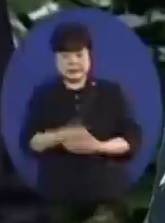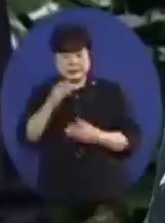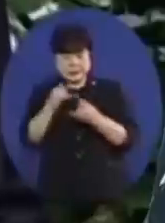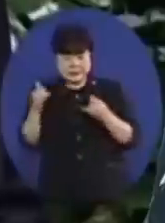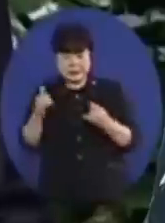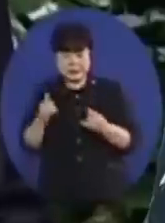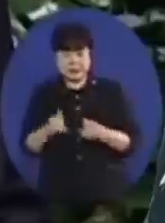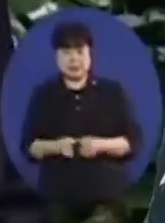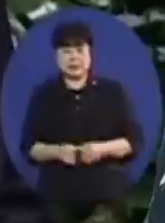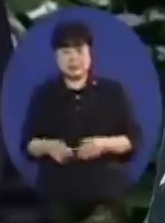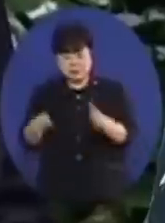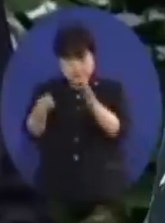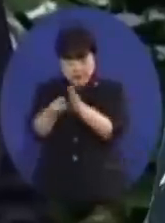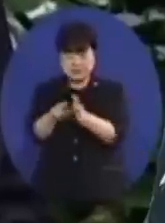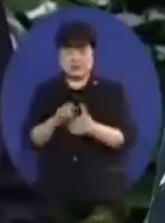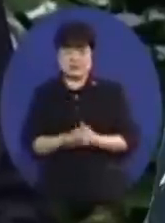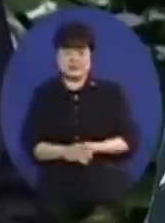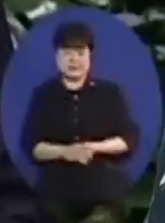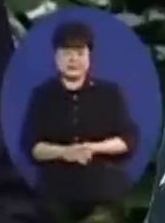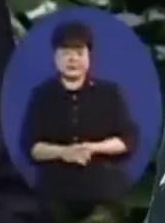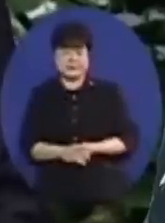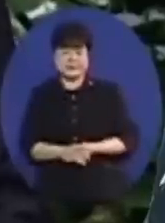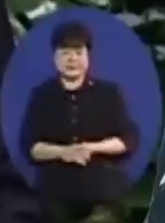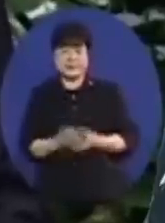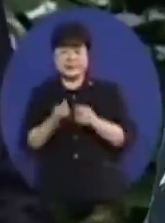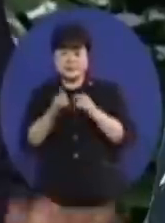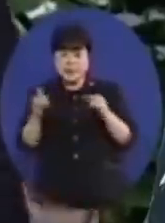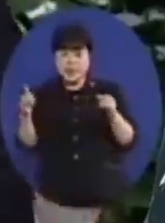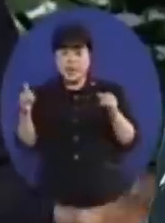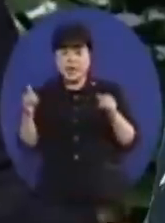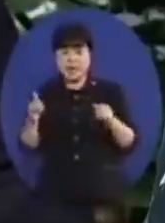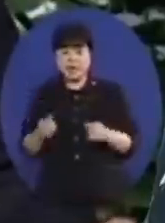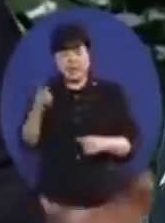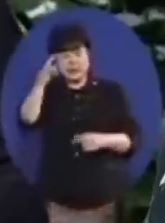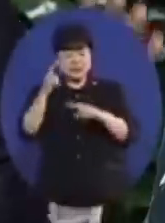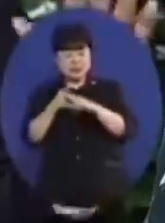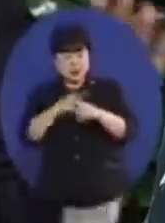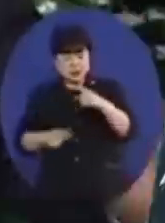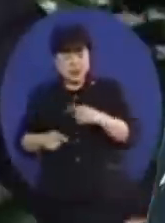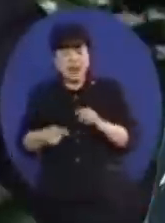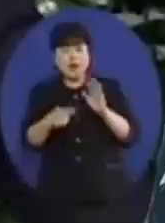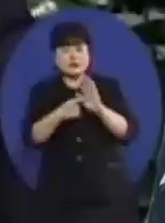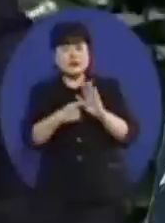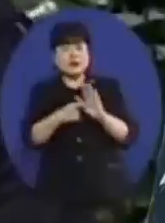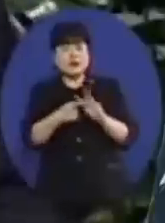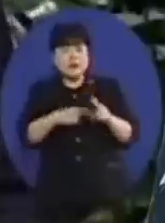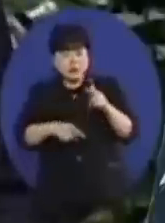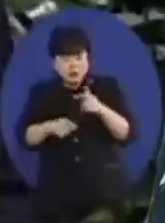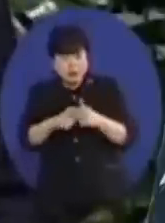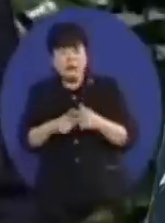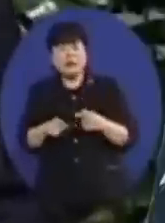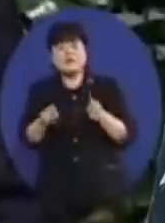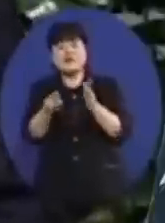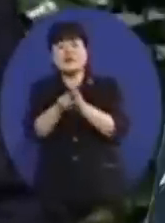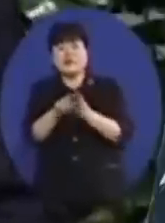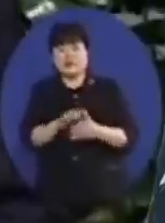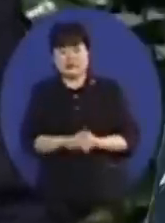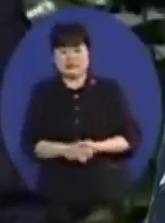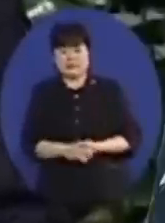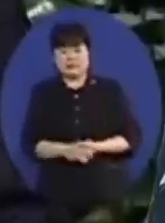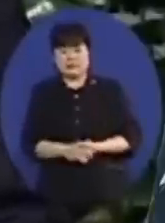백성들이 휩쓸렸습니다 사람들은 긍정적인 것보다도 부정적인 것에 휩쓸립니다